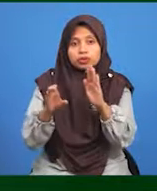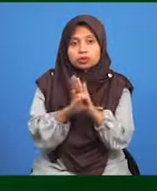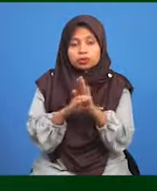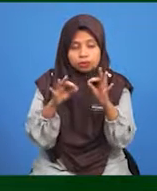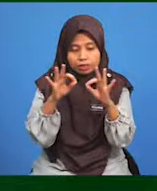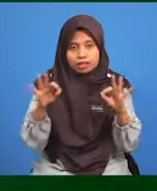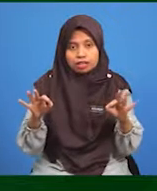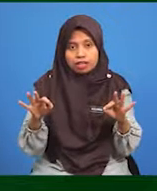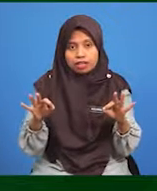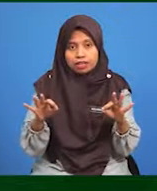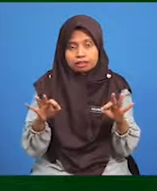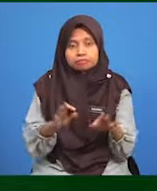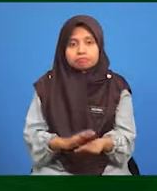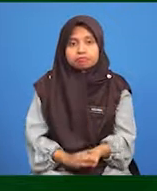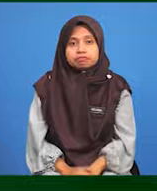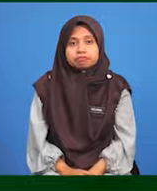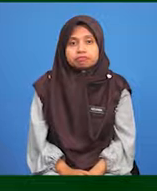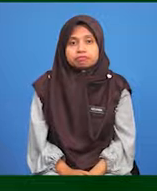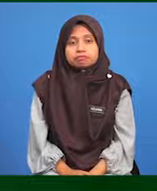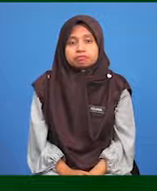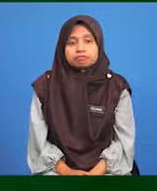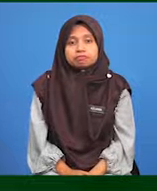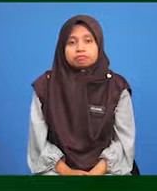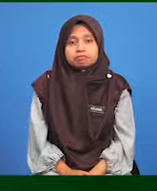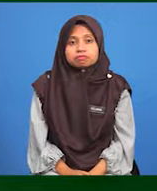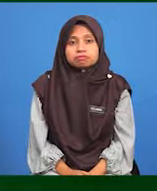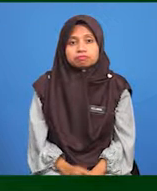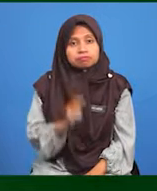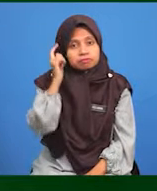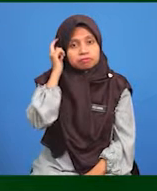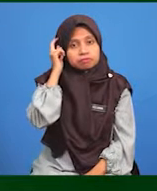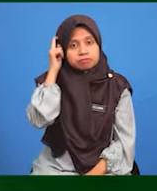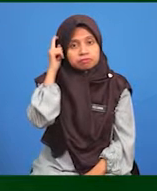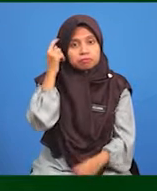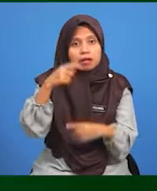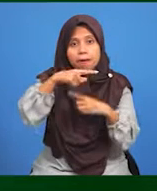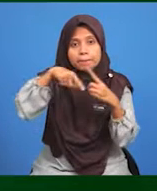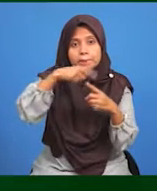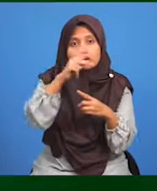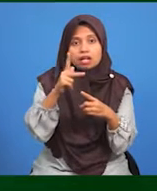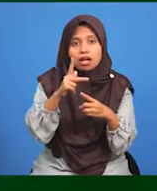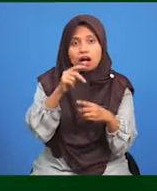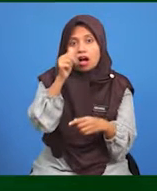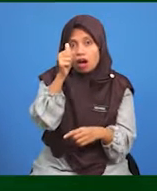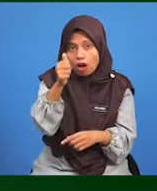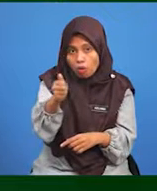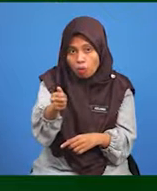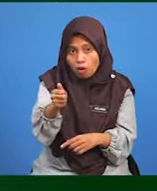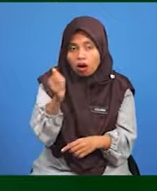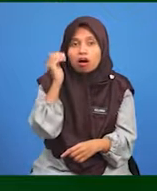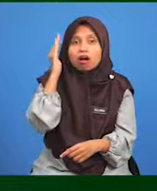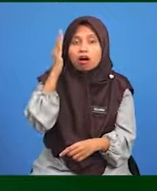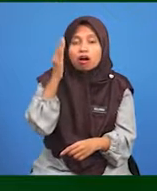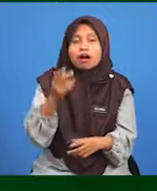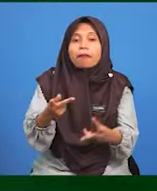ayat bagi katanya bila ialah Bilakah awak akan